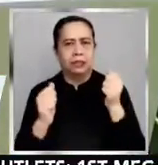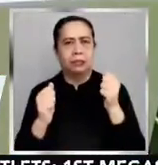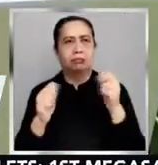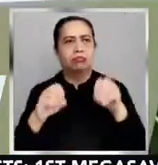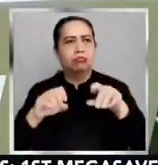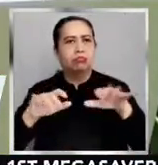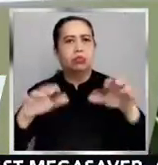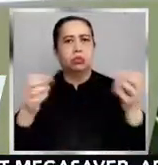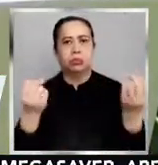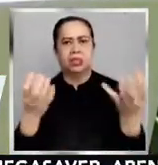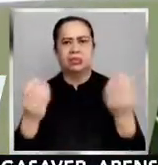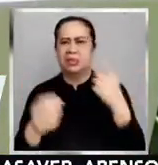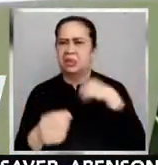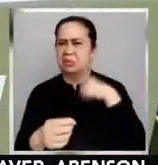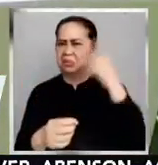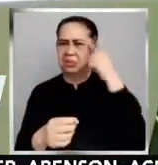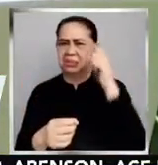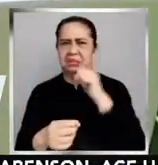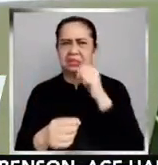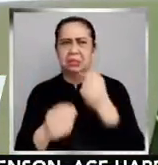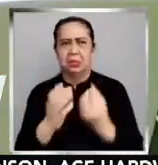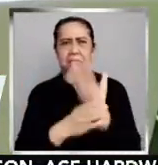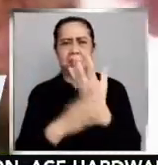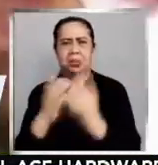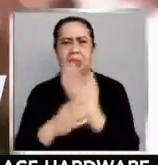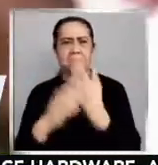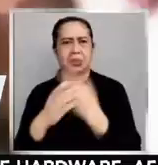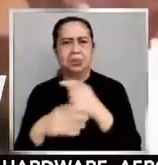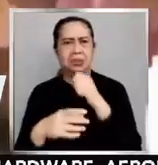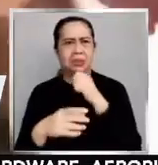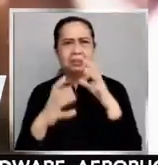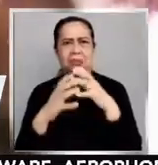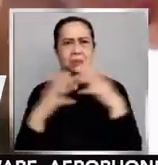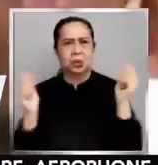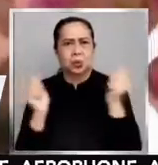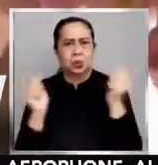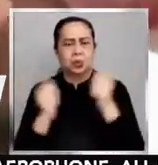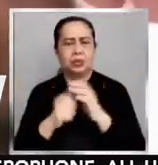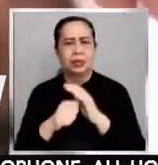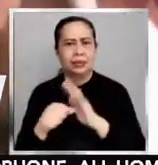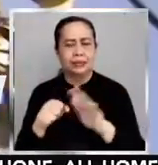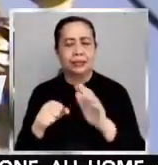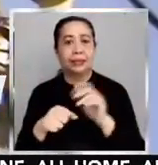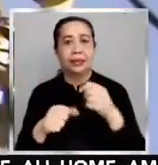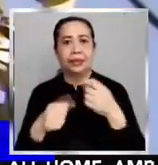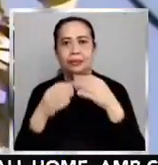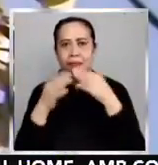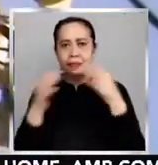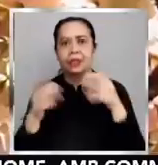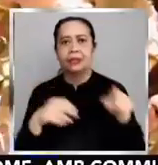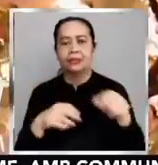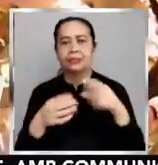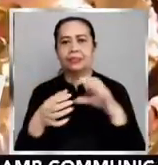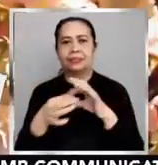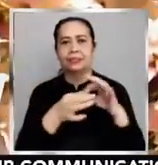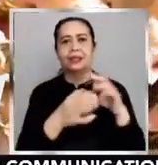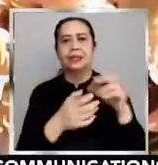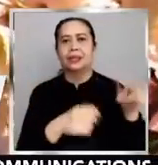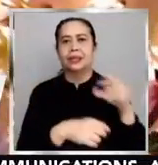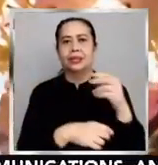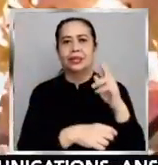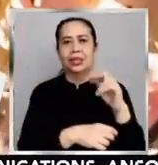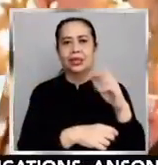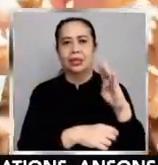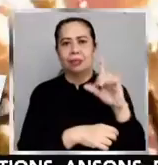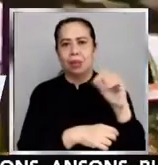think mag-bloom sila ng ganun kadami because it doesn't get cool enough. Isa na sa pinakasikat na bansang may uugnay sa cherry blossom ang Japan. Naging simbolo na rin